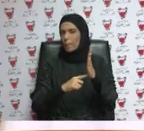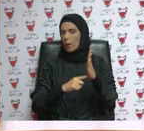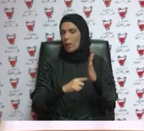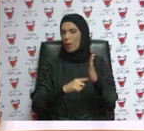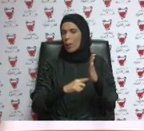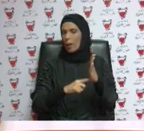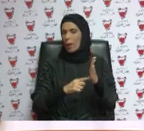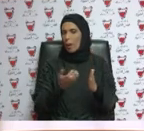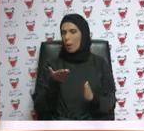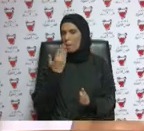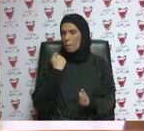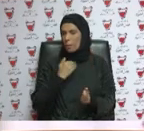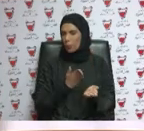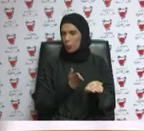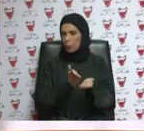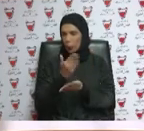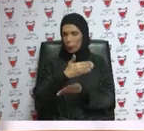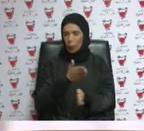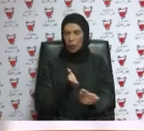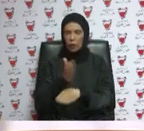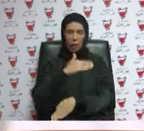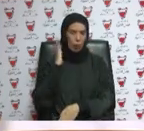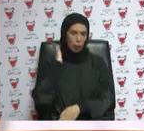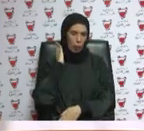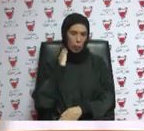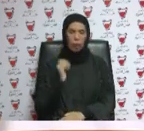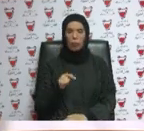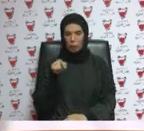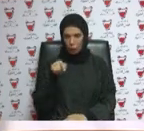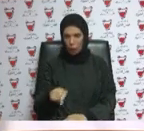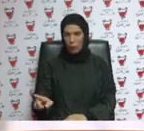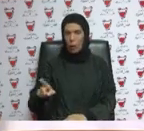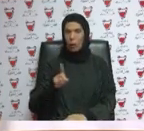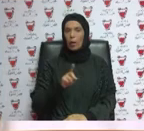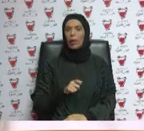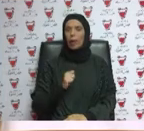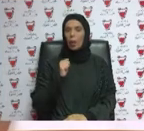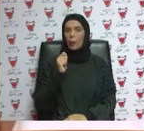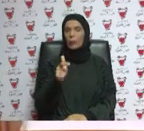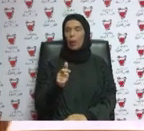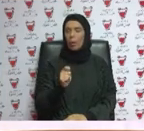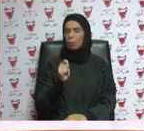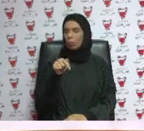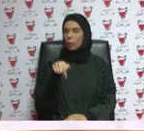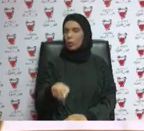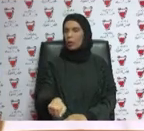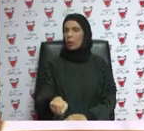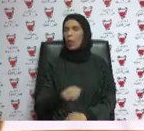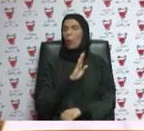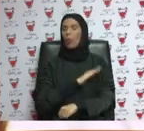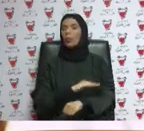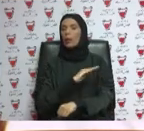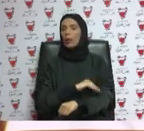خيانة أمانة فيما يتعلق بالمال العام، لأنه لم يقم بتوجيه صرفه إلى الموظفين اللي